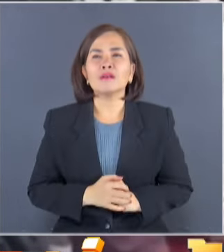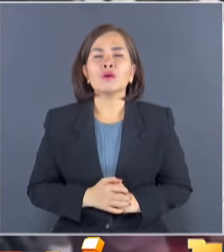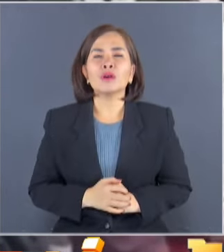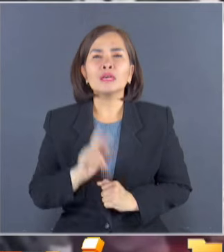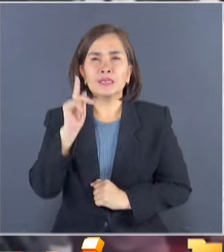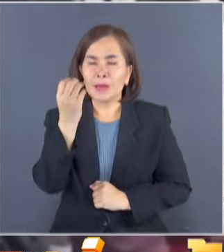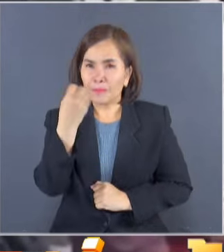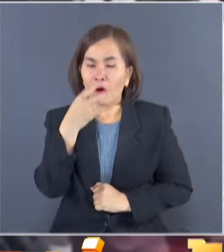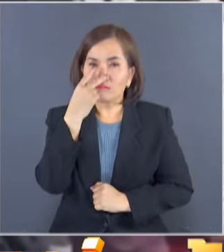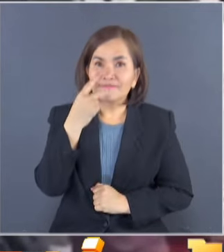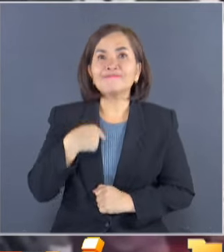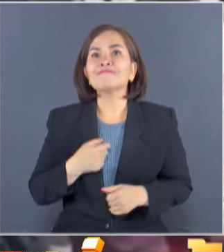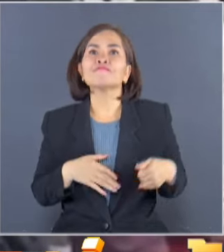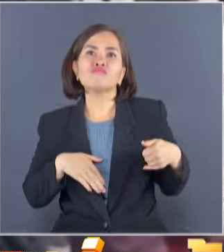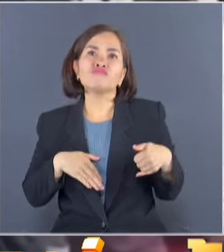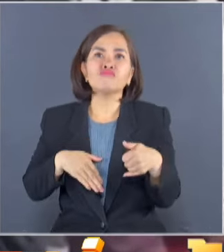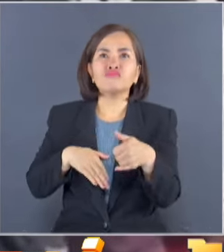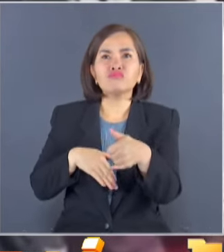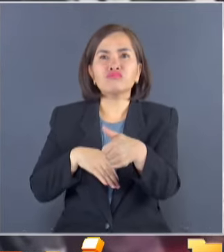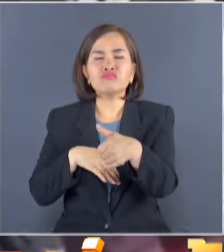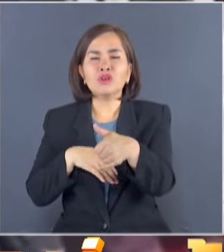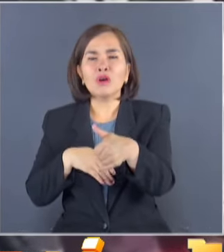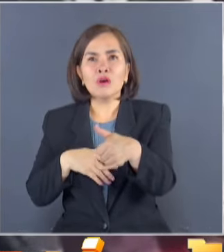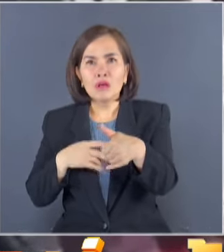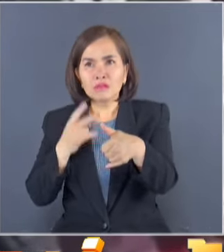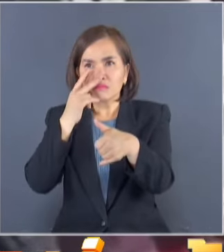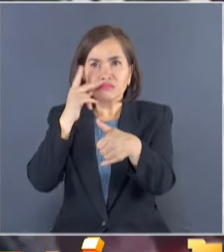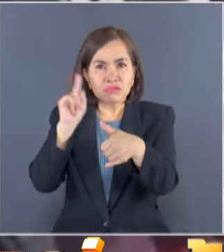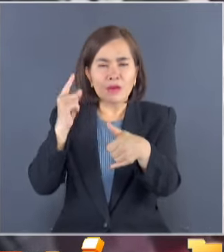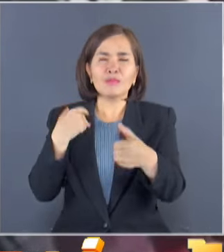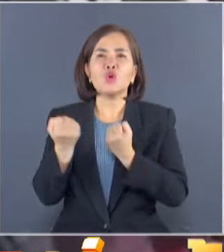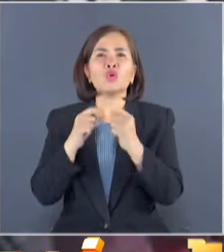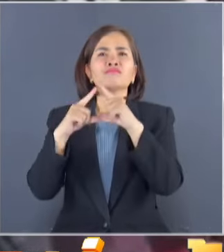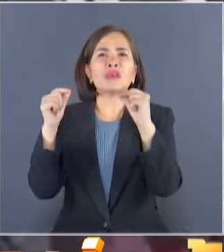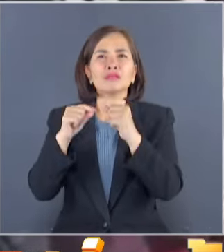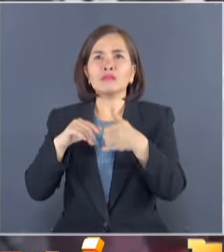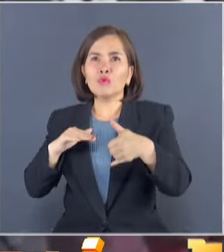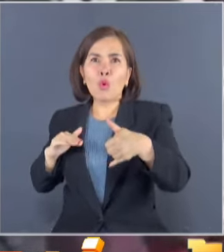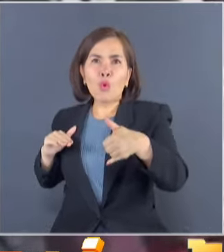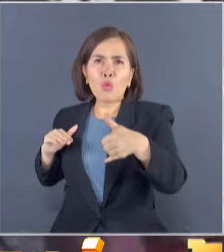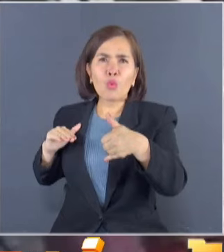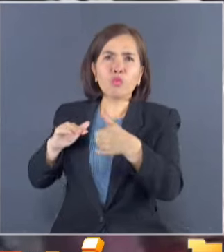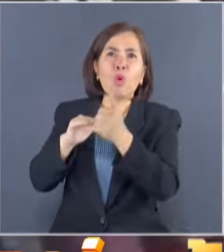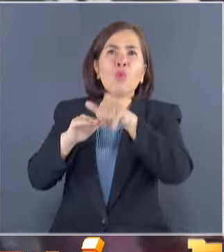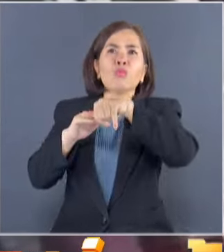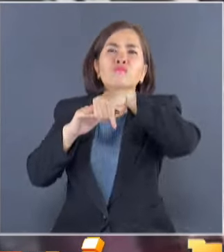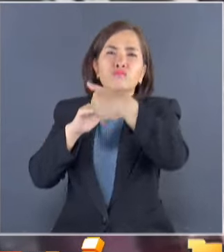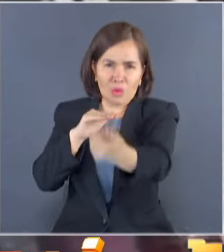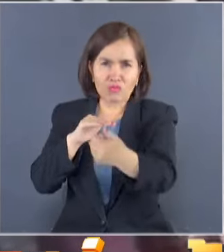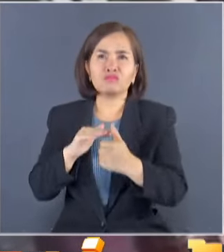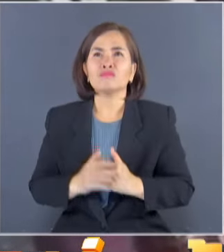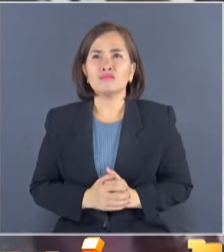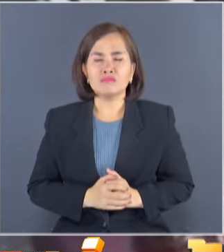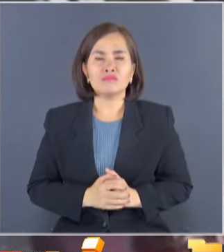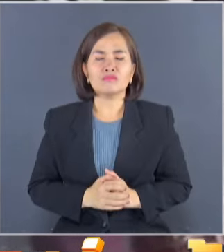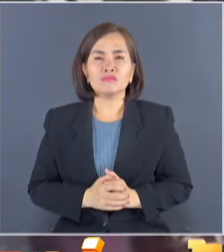ผู้บาดเจ็บเนี่ยก็เดินข้ามไปแทบจะกลางถนนแล้วอะค่ะจู่ๆรถแท็กซี่ขับมาด้วยความเร็วพุ่งชนจนร่างของช